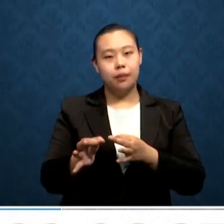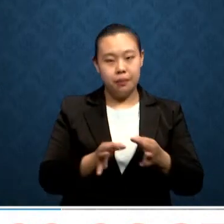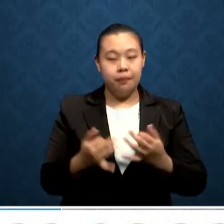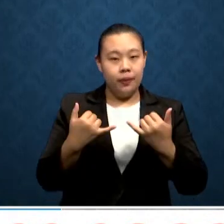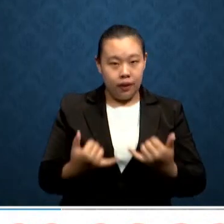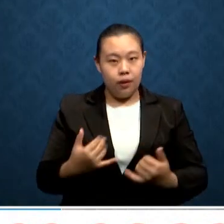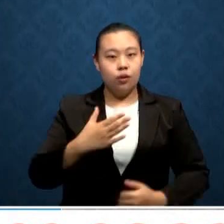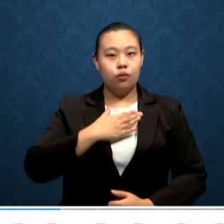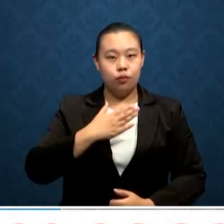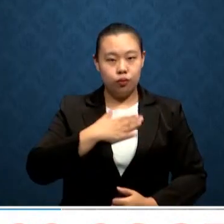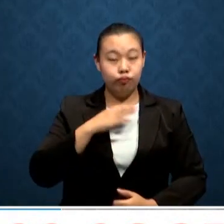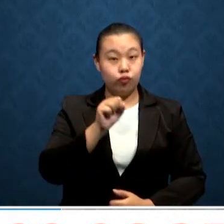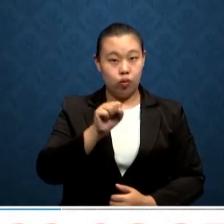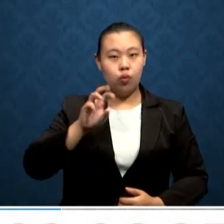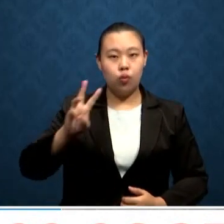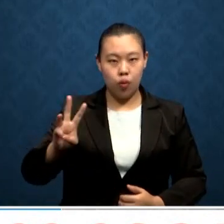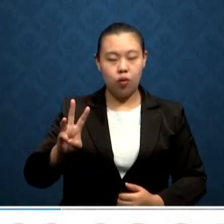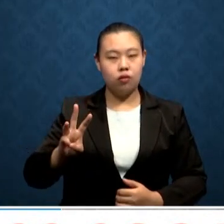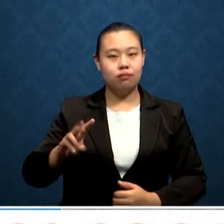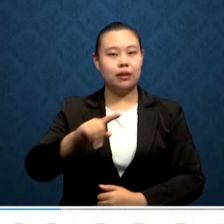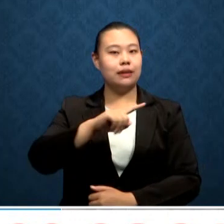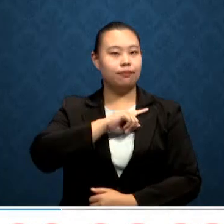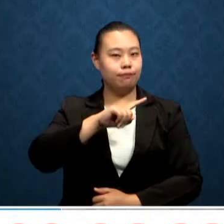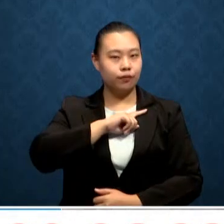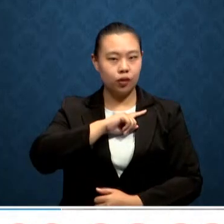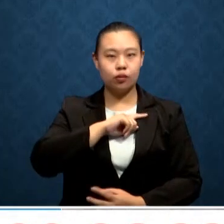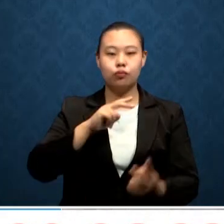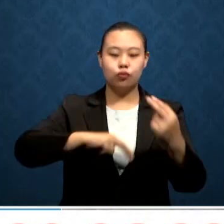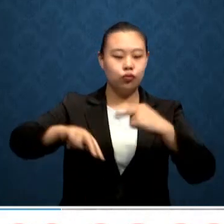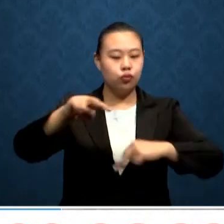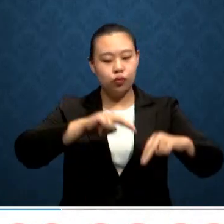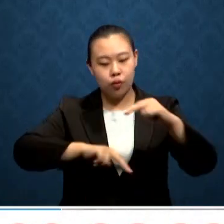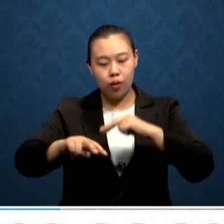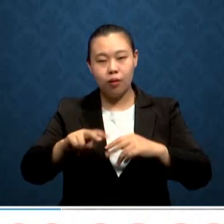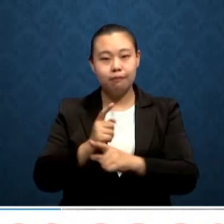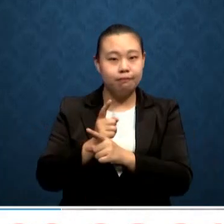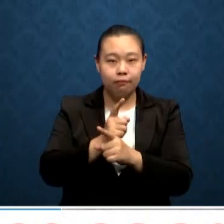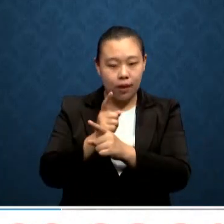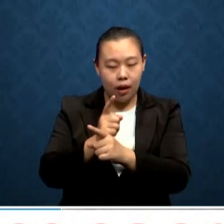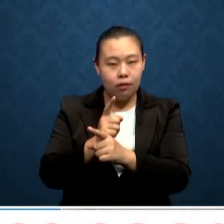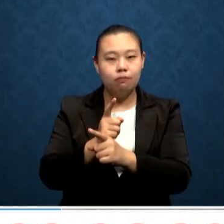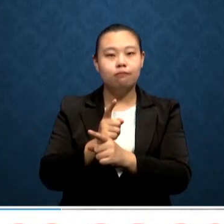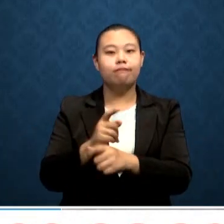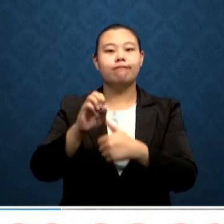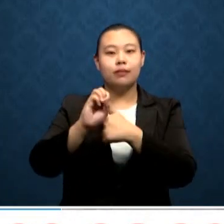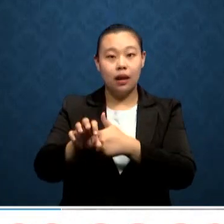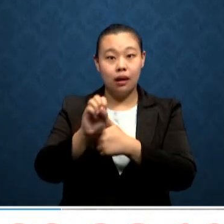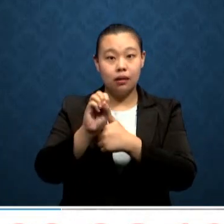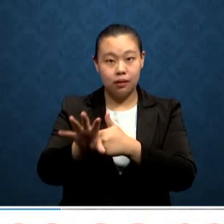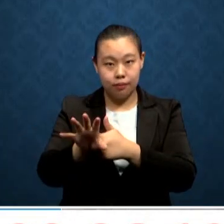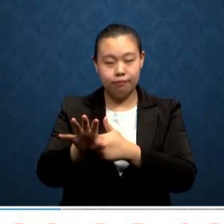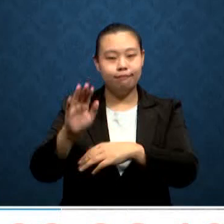าเป็นการทำหน้าที่ตรวจสอบติดตามเสนอแนะเร่ง